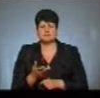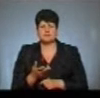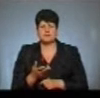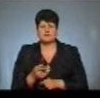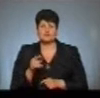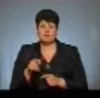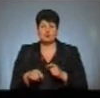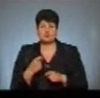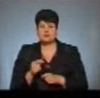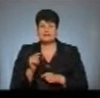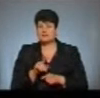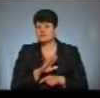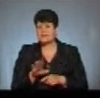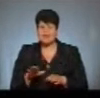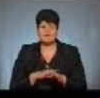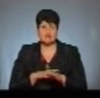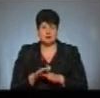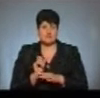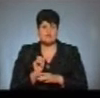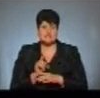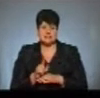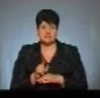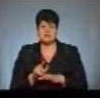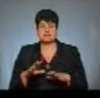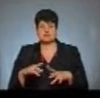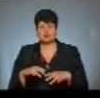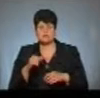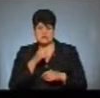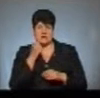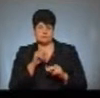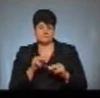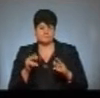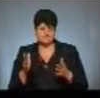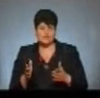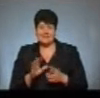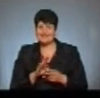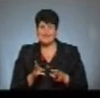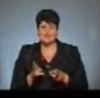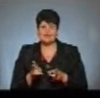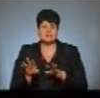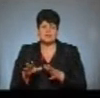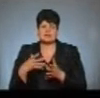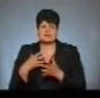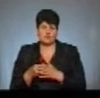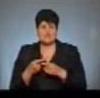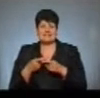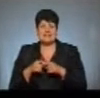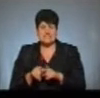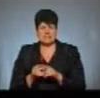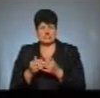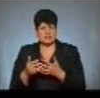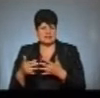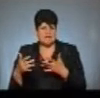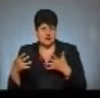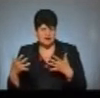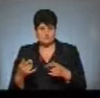порушили це тим, що вони не виконали вказівок інструктора, старшого інструктора, і не залишили свої технічні засоби, ну